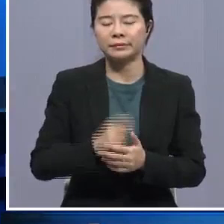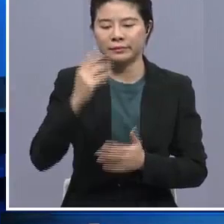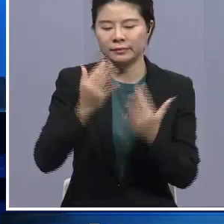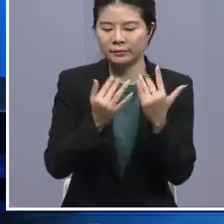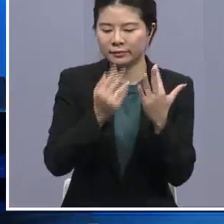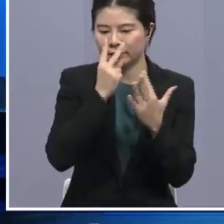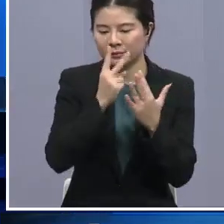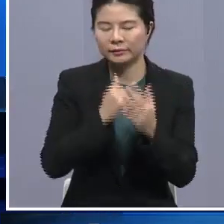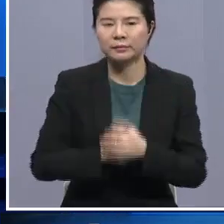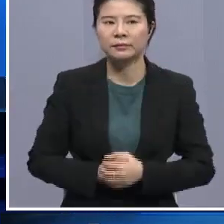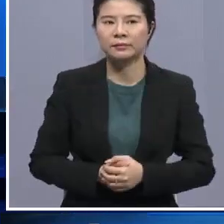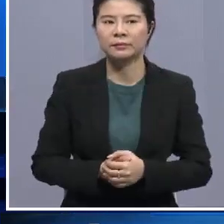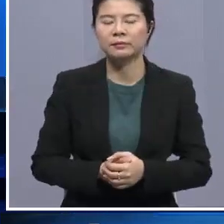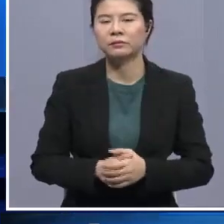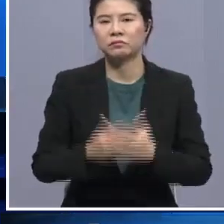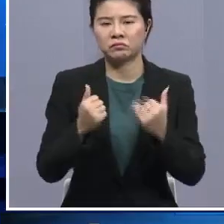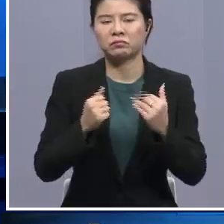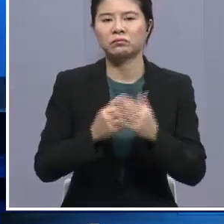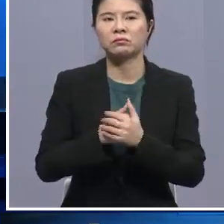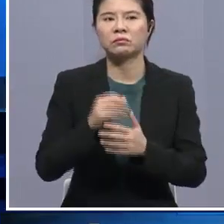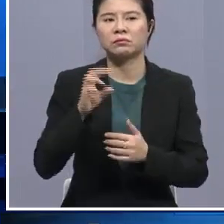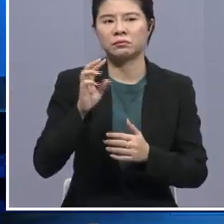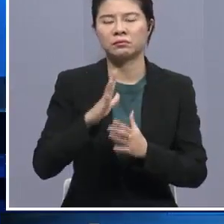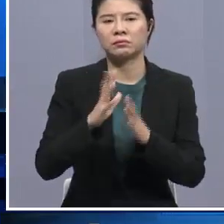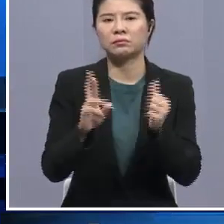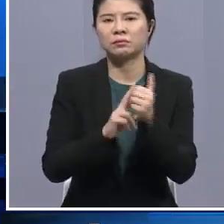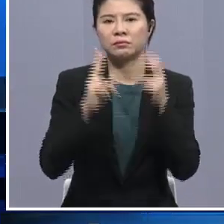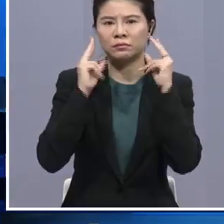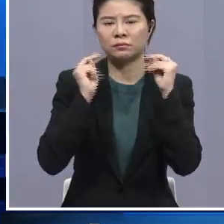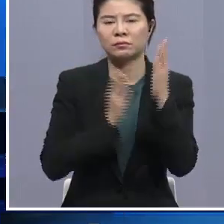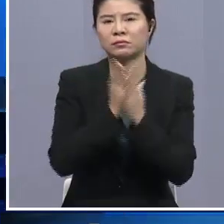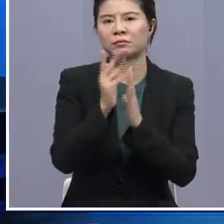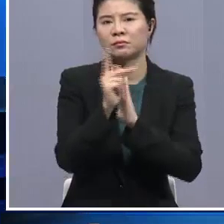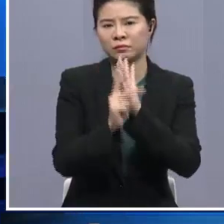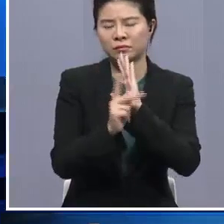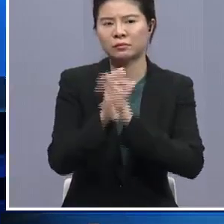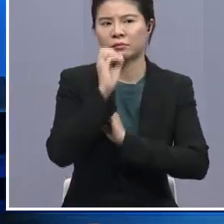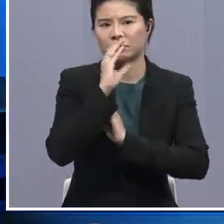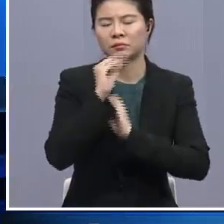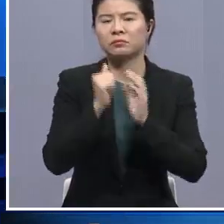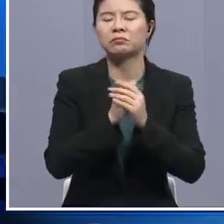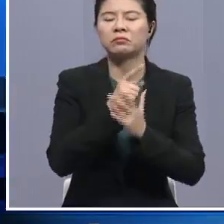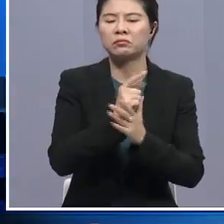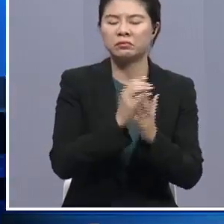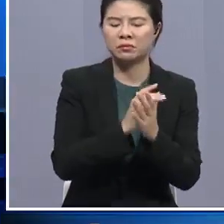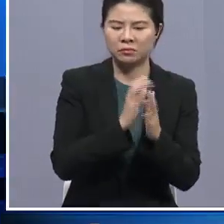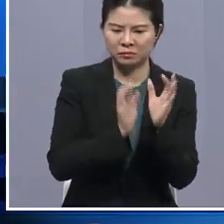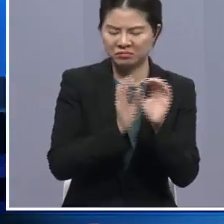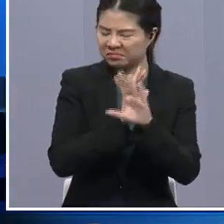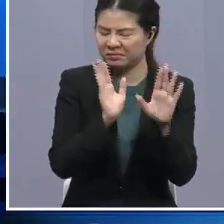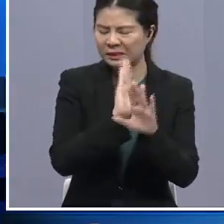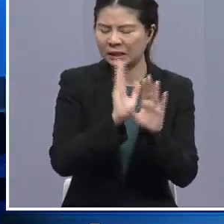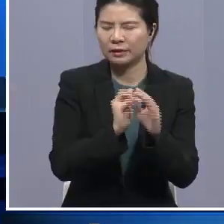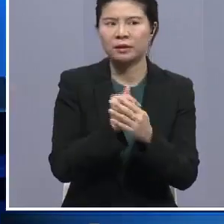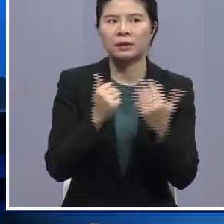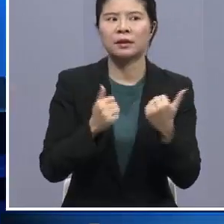านนี้คุณวิษณุเองก็ปฏิเสธแล้วไงว ่ าไม่ใช่ชุดของคุณวิษณุเนี่ยนะครับนายกบอกว่าไม่มีตนต้องระมัดระวังในเรื่อง